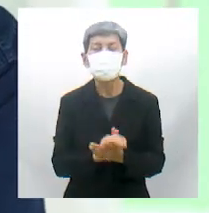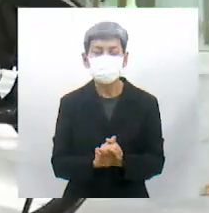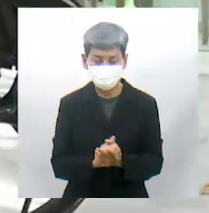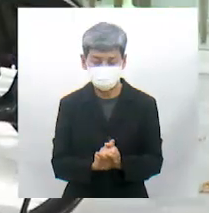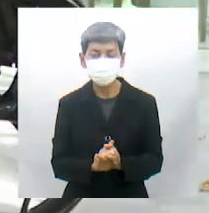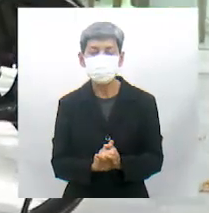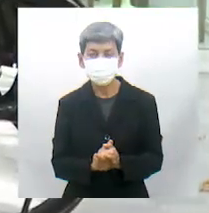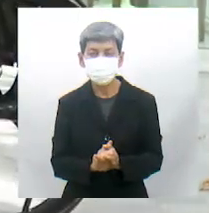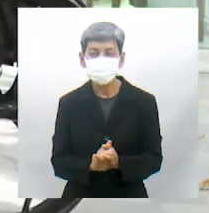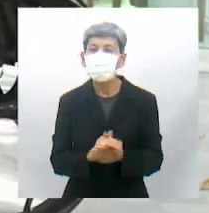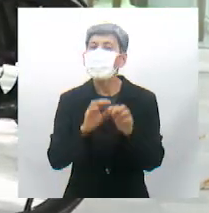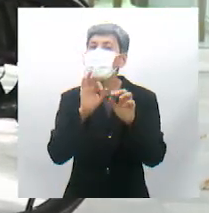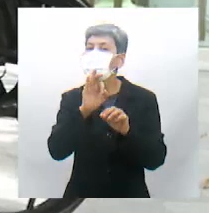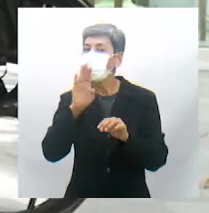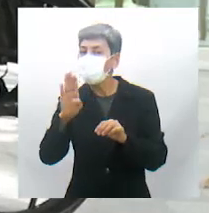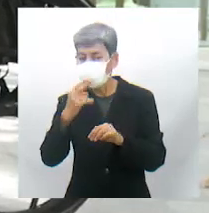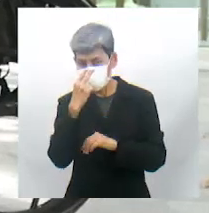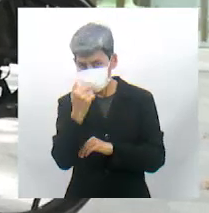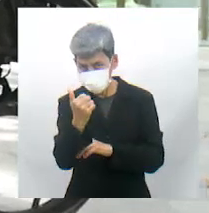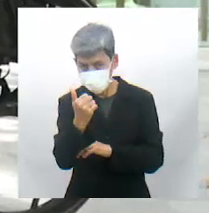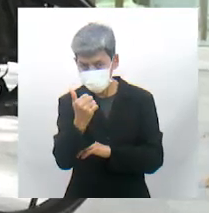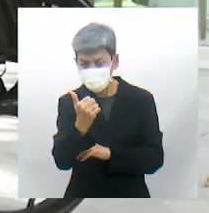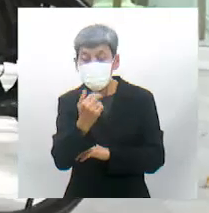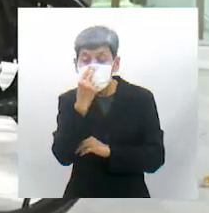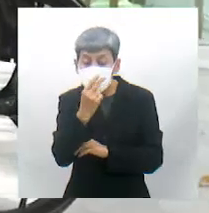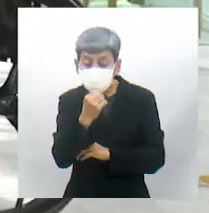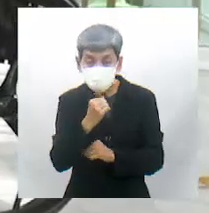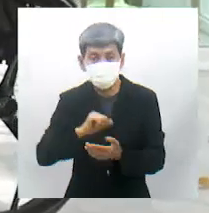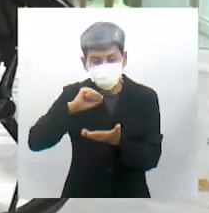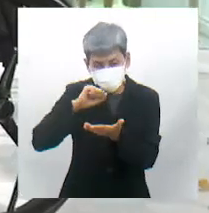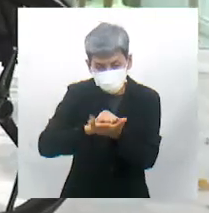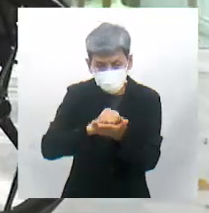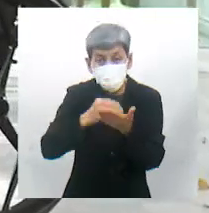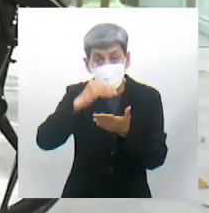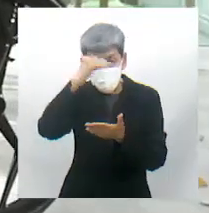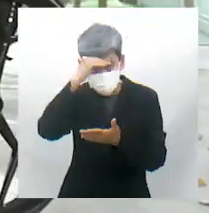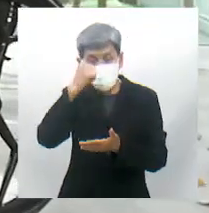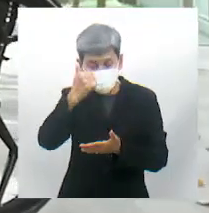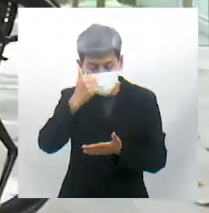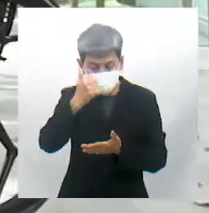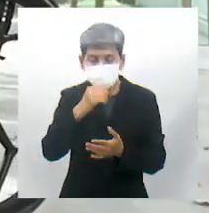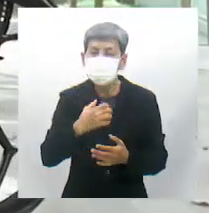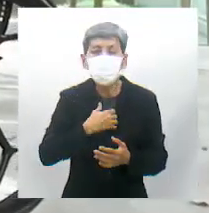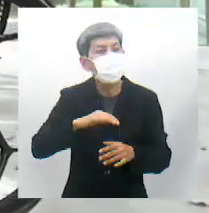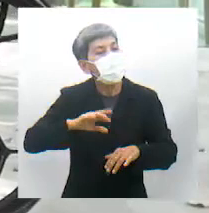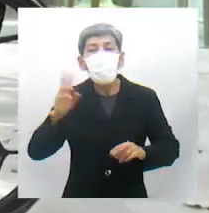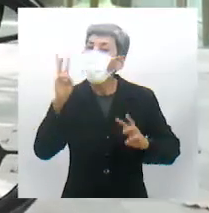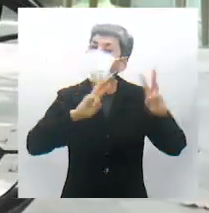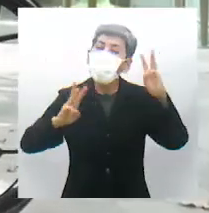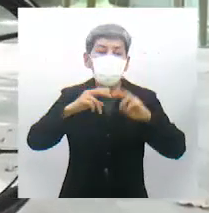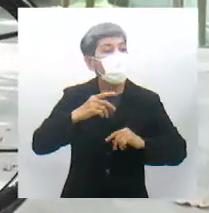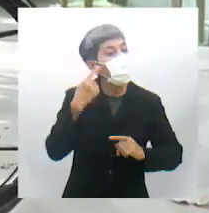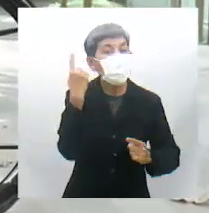คนพิการปทุมธานีนะครับใน Facebook พิมพ์เข้าไปได้เลยก็เข้าไปจองคิวใครอยากเรียนก็ไปจองคิวซ้ายหรือใครอยากจะมาเดินเล่นมาเที่ยวอะไรเ